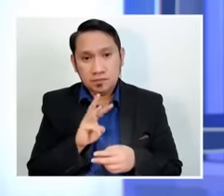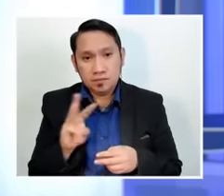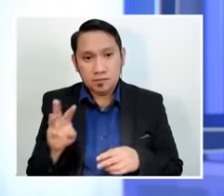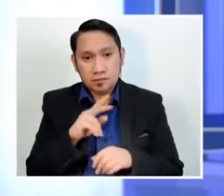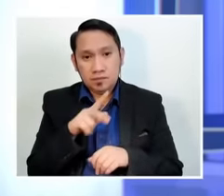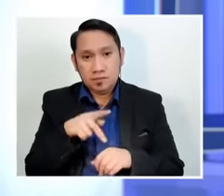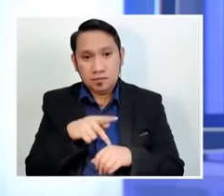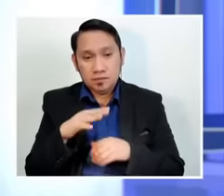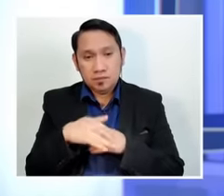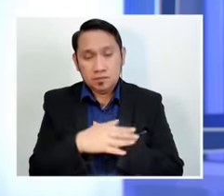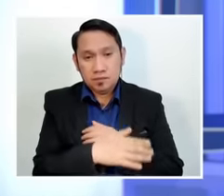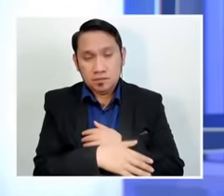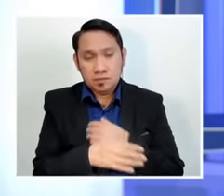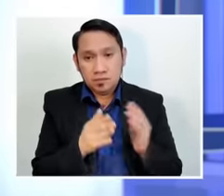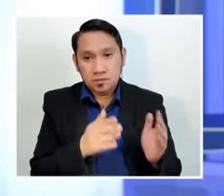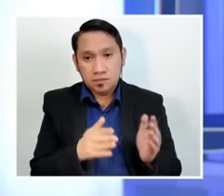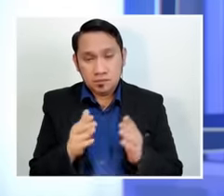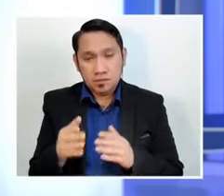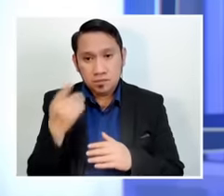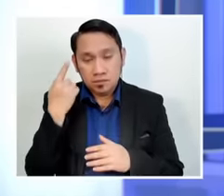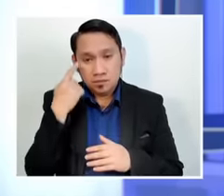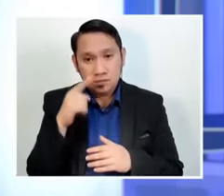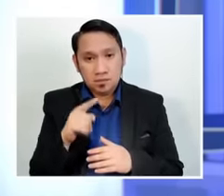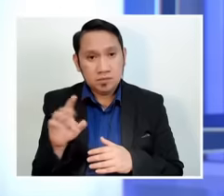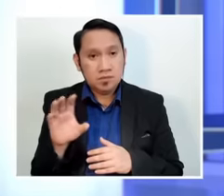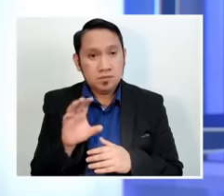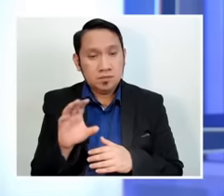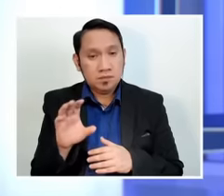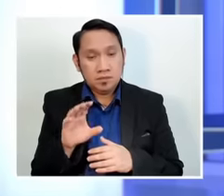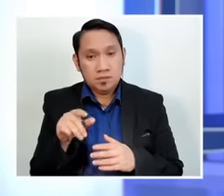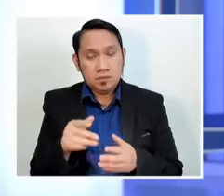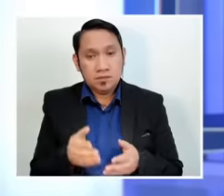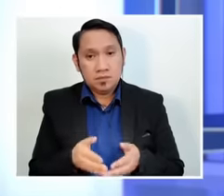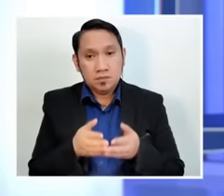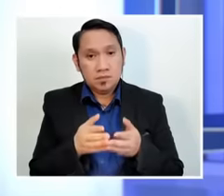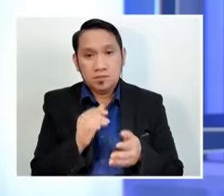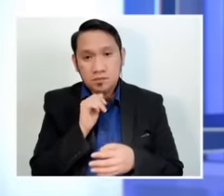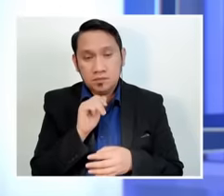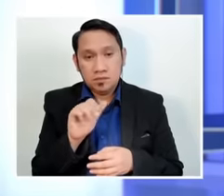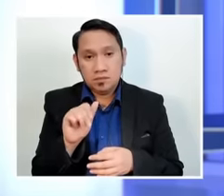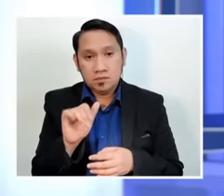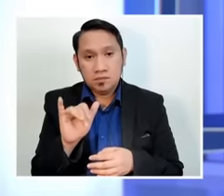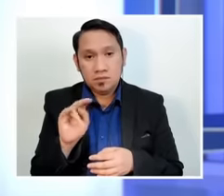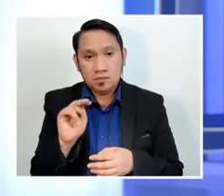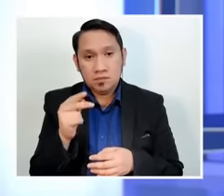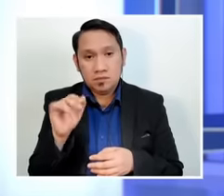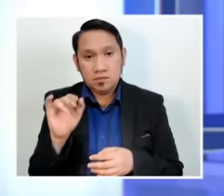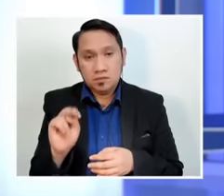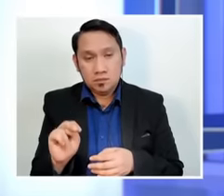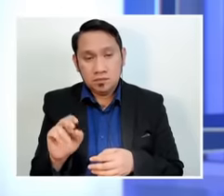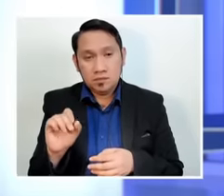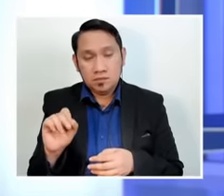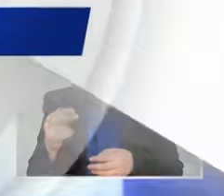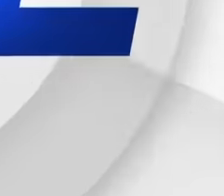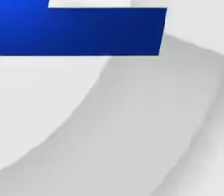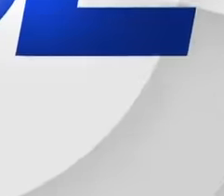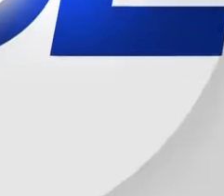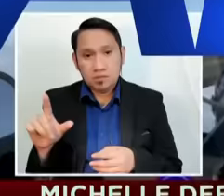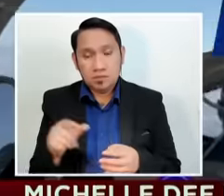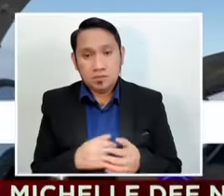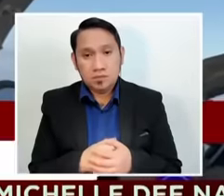gawin ang plano nitong Christmas convoy imbis na sa Ayungin Shoal. Nagpapatrol, Bianca Dava.